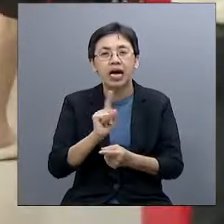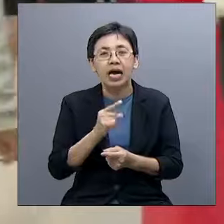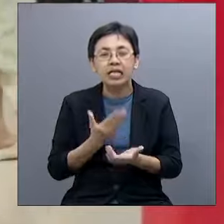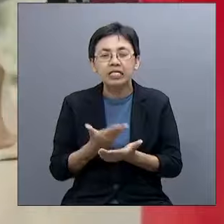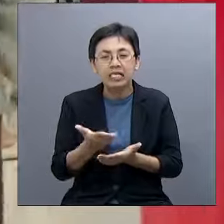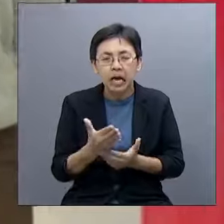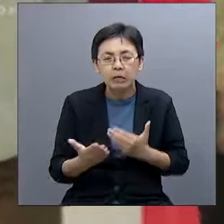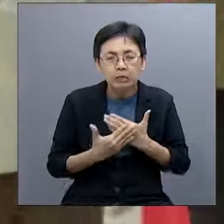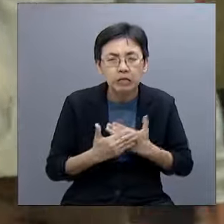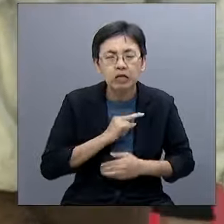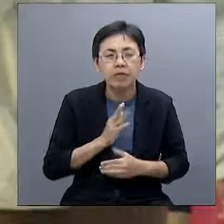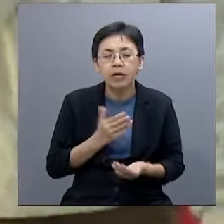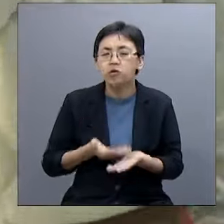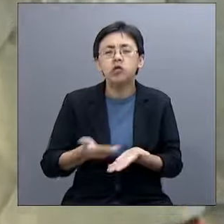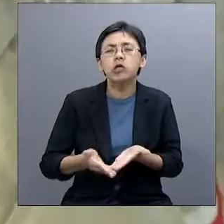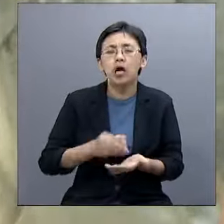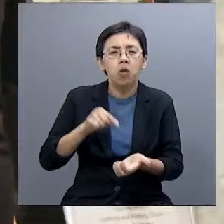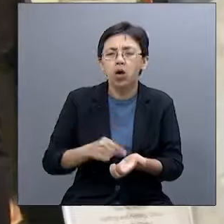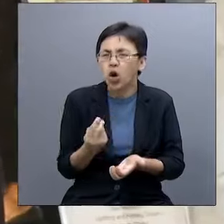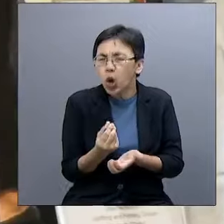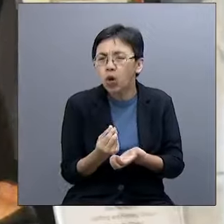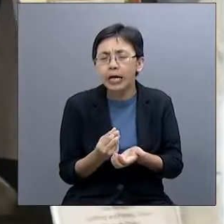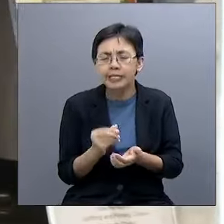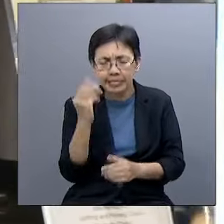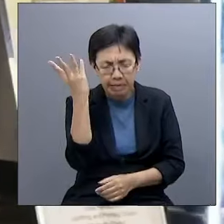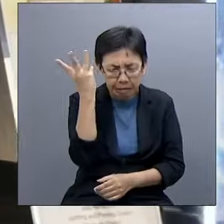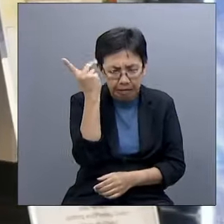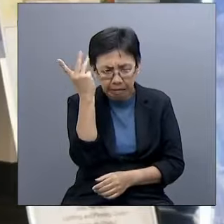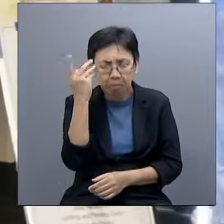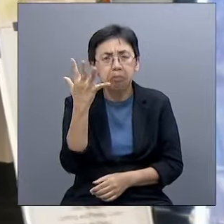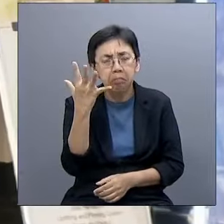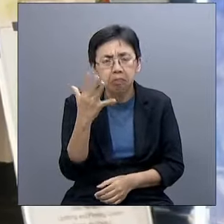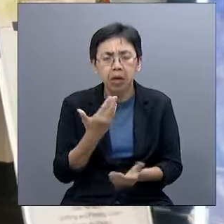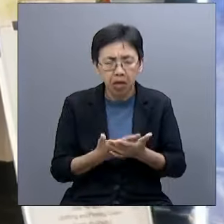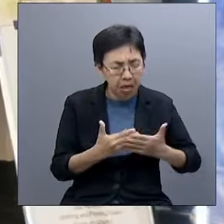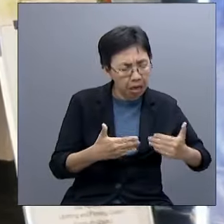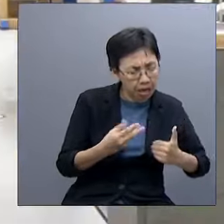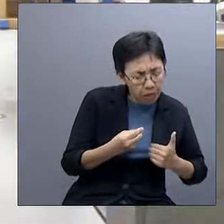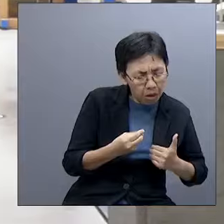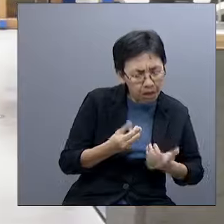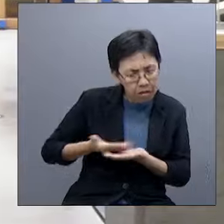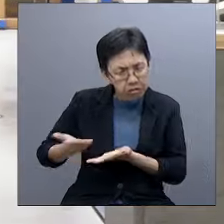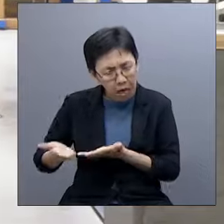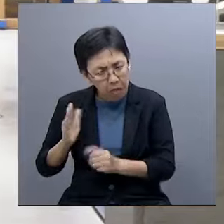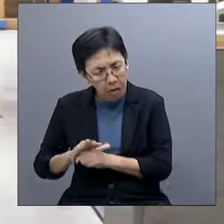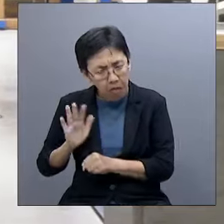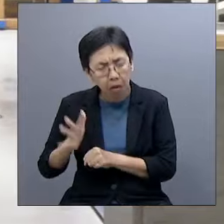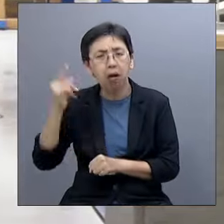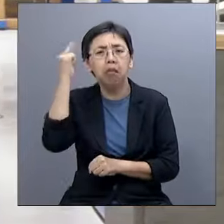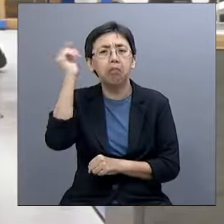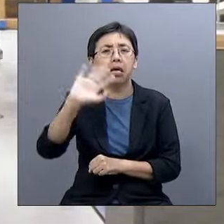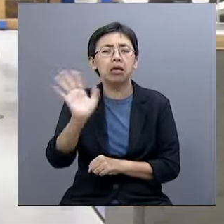ชั่งใจในการซื้อสินค้าค่ะโดยที่ไม่ได้คำนึงถึงรายรับของตัวเองและก็ปัจจัยแวดล้อมทาง